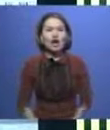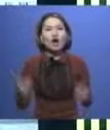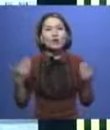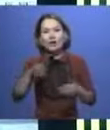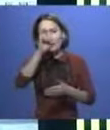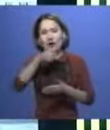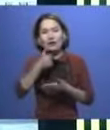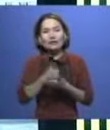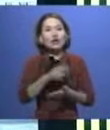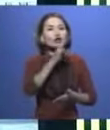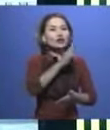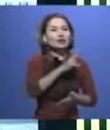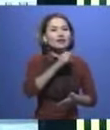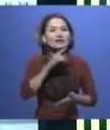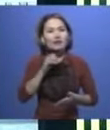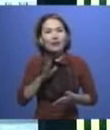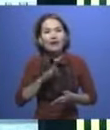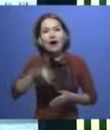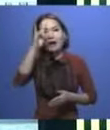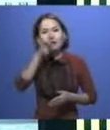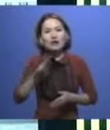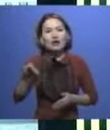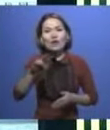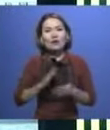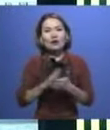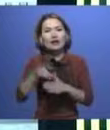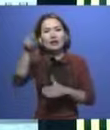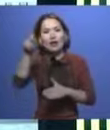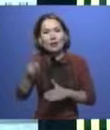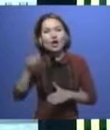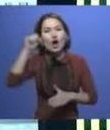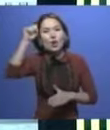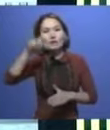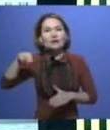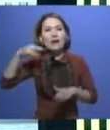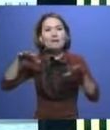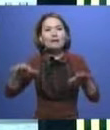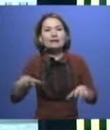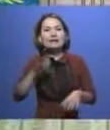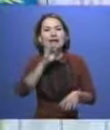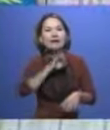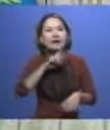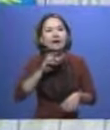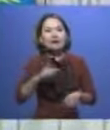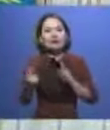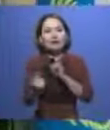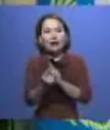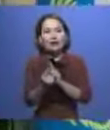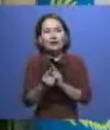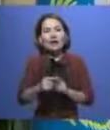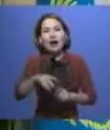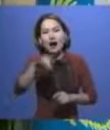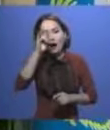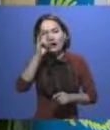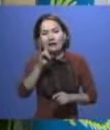Бүгін мемлекет басшысы Нұрсұлтан Назарбаев елімізге ресми сапармен келген Өзбекстан президенті Ислам Кәрімовпен кездесті. Тараптар елбасының 2013 жылы